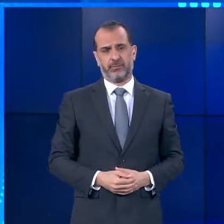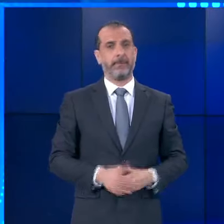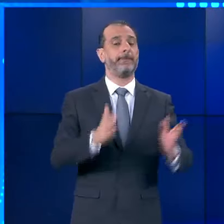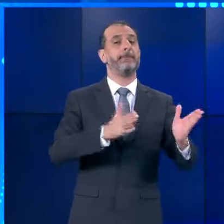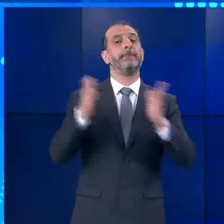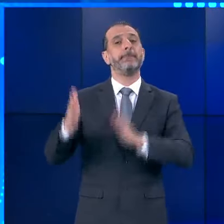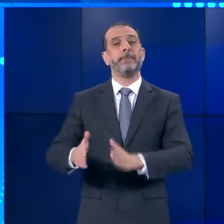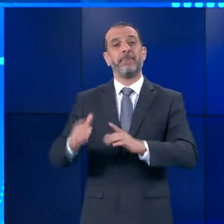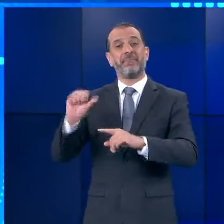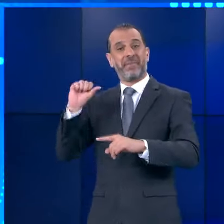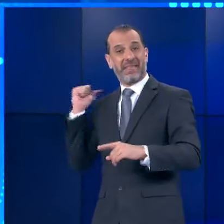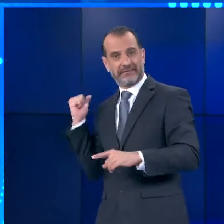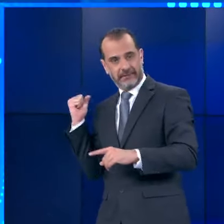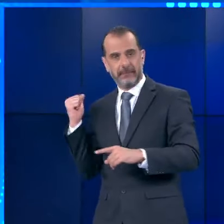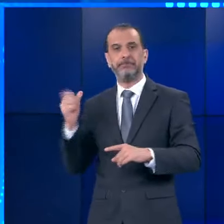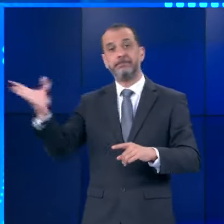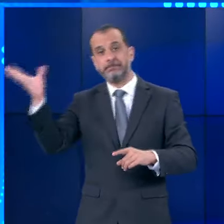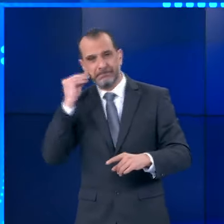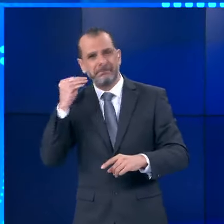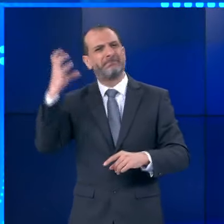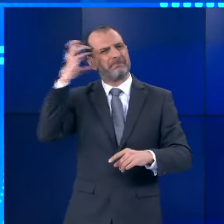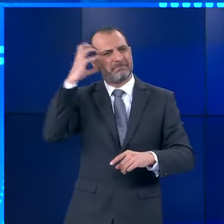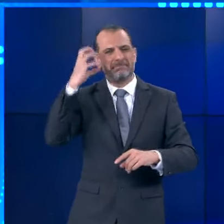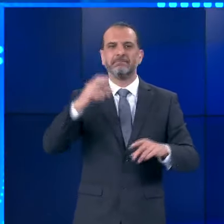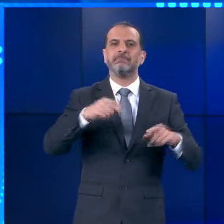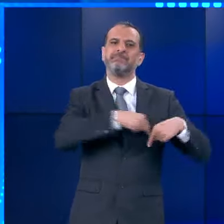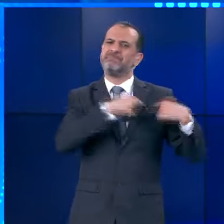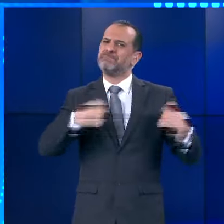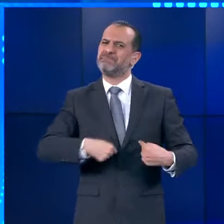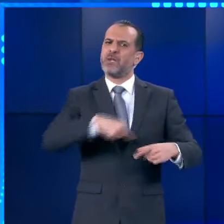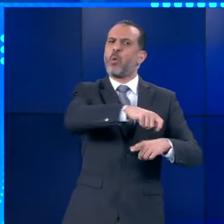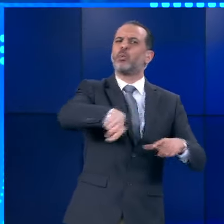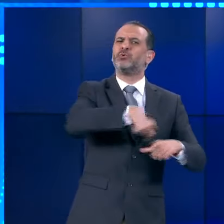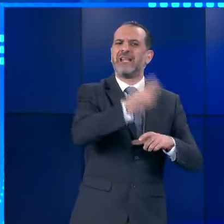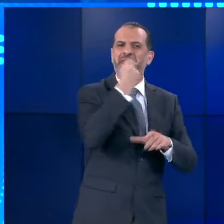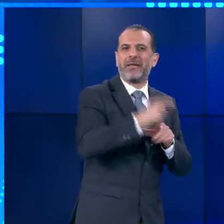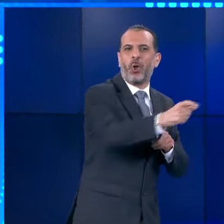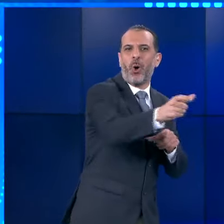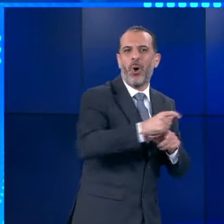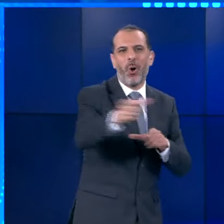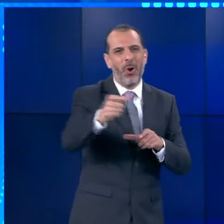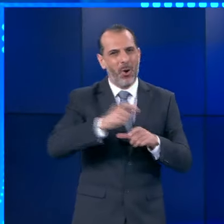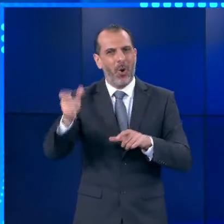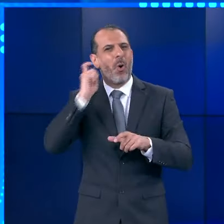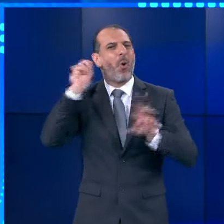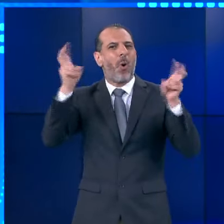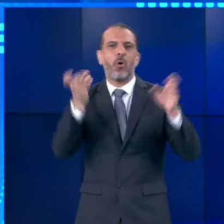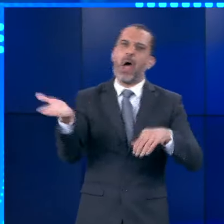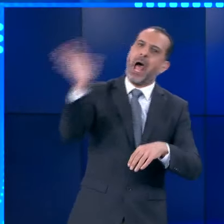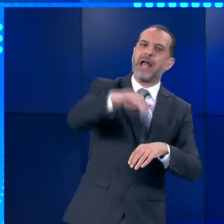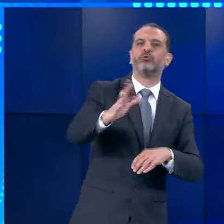Μία ημέρα μετά την είδηση ότι ασκήθηκε ποινική δίωξη στον ιδρυτή της κοινωνικής κουζίνας, ο Άλλος Άνθρωπος, είχαμε την πρώτη αντίδραση του